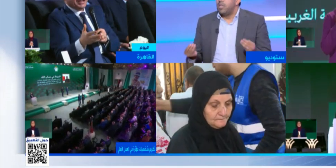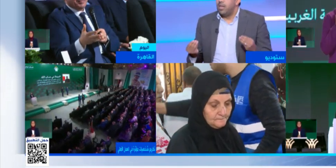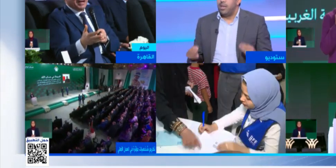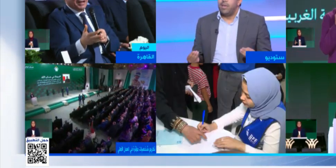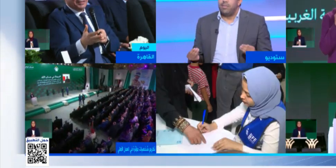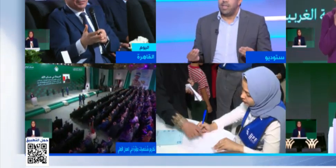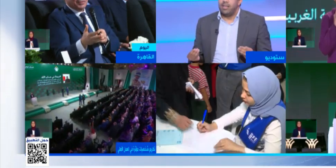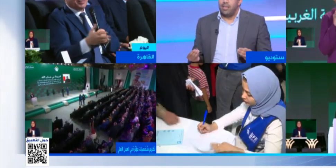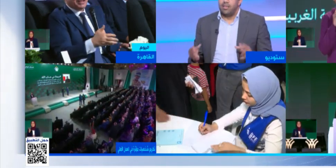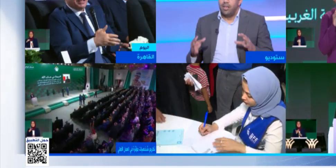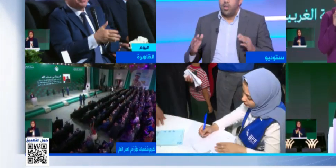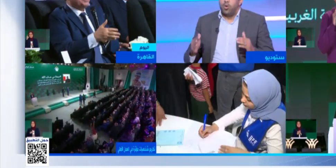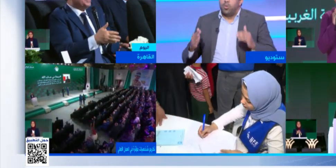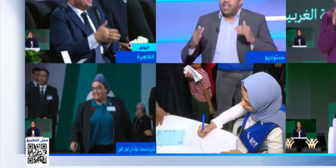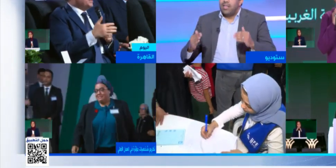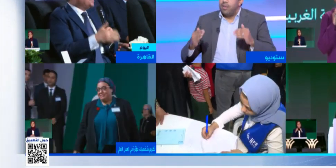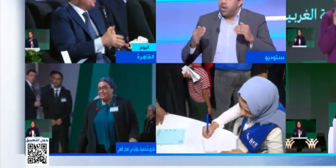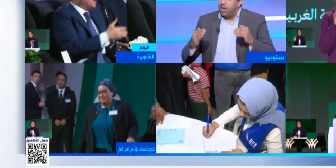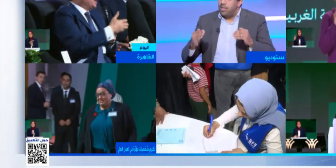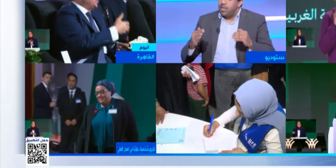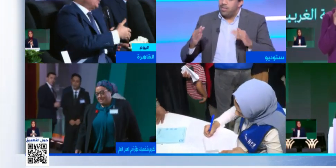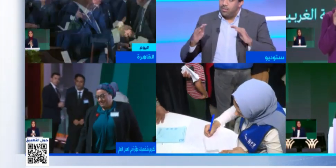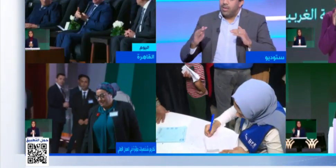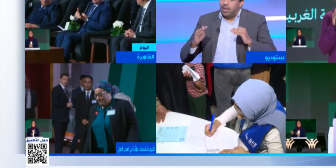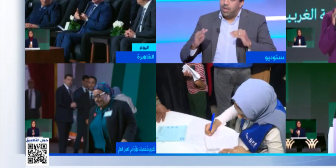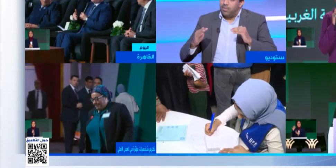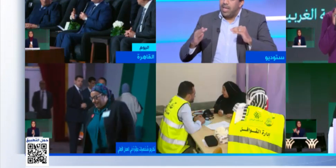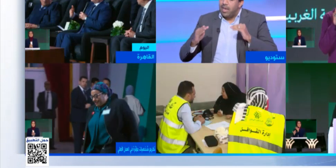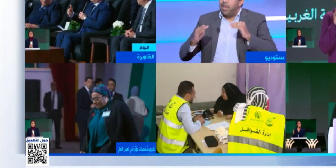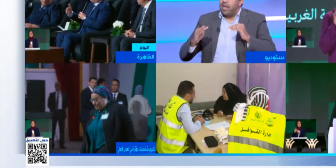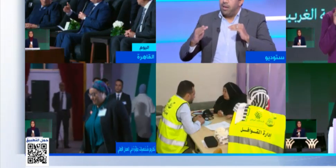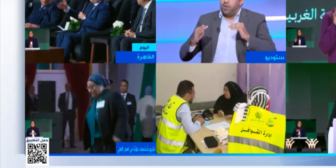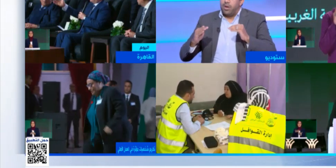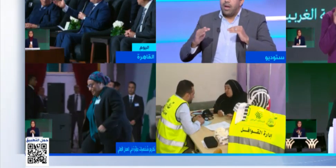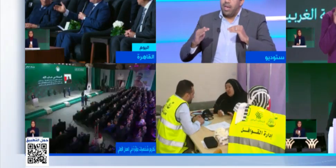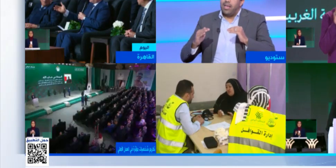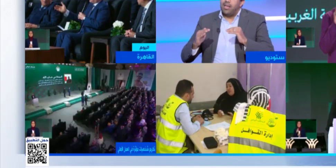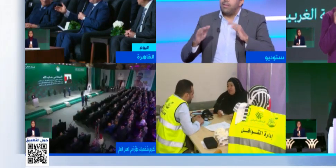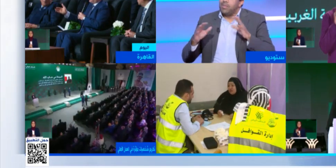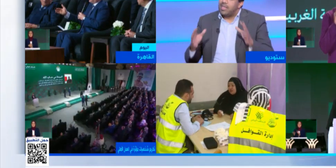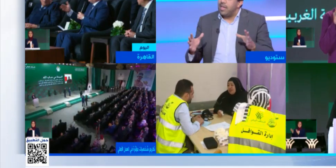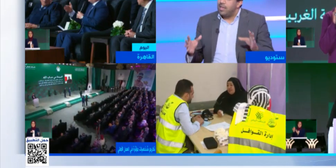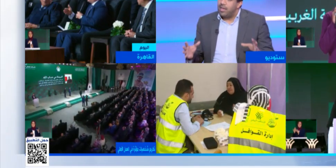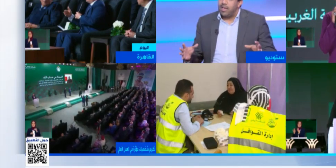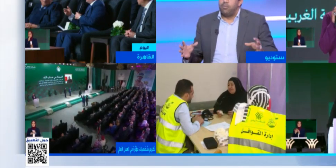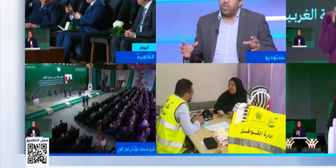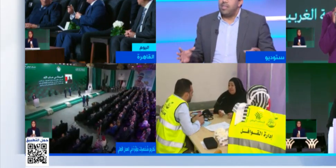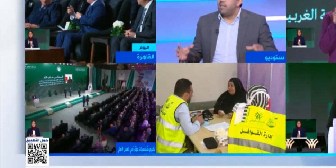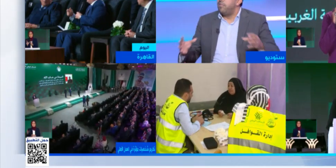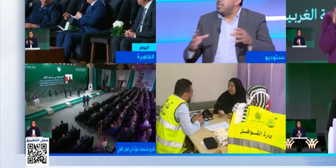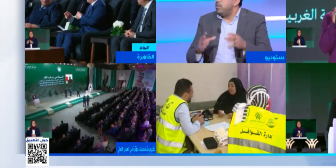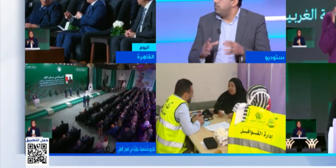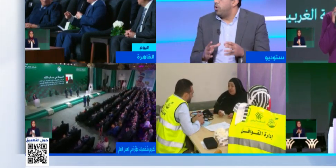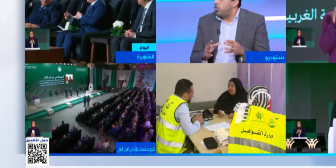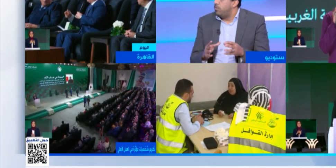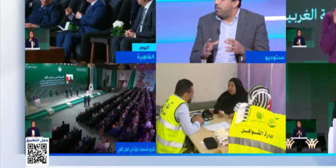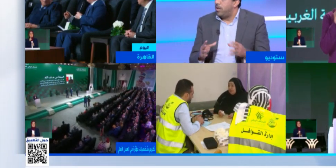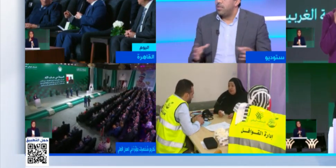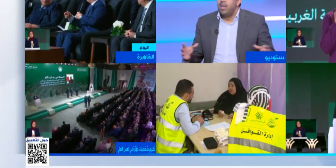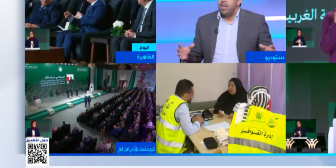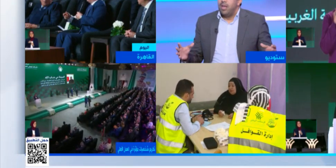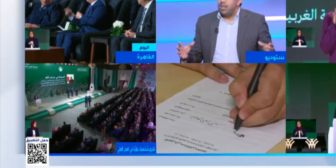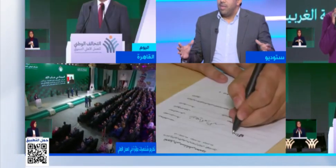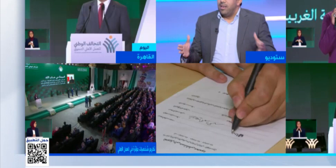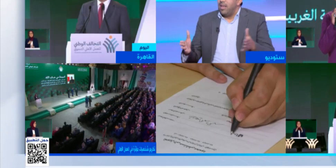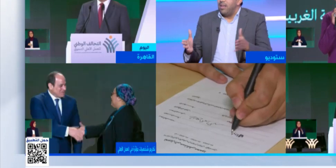الفكره ببساطه ان احنا بقينا مصدقين. وبدات المرحله ديت لو احنا بنتكلم بقى على الفارق، اول حاجه مصدقين احنا كمديرين تنفيذيين بنقعد مع